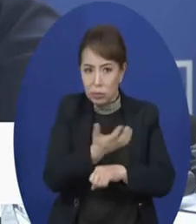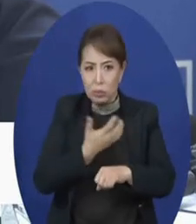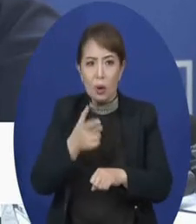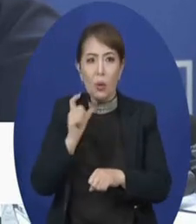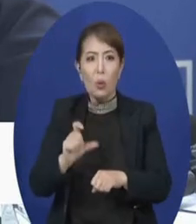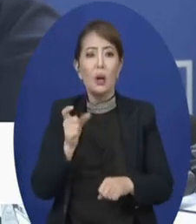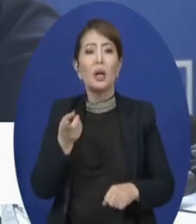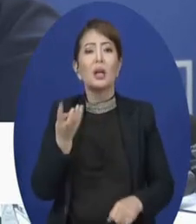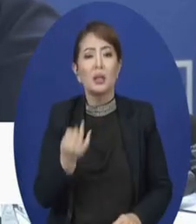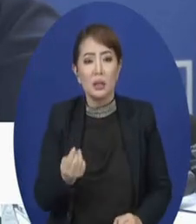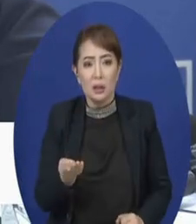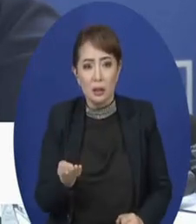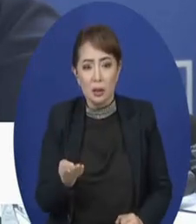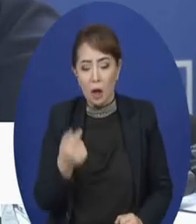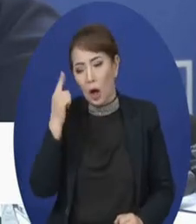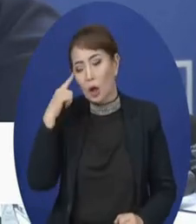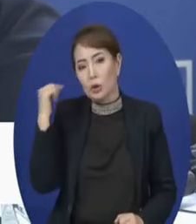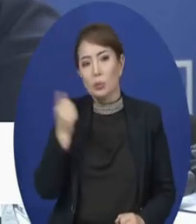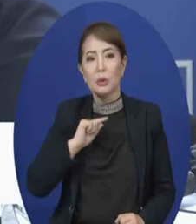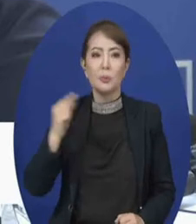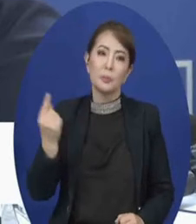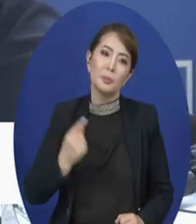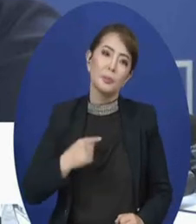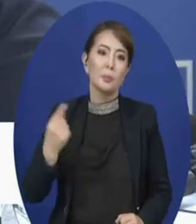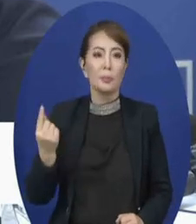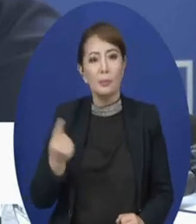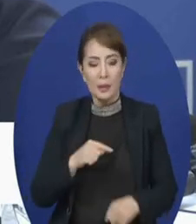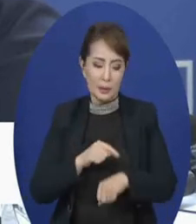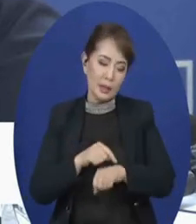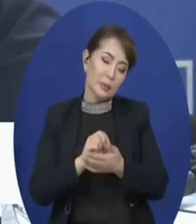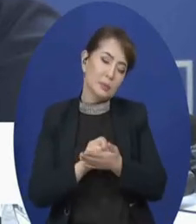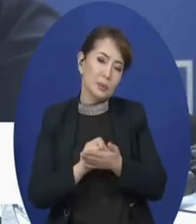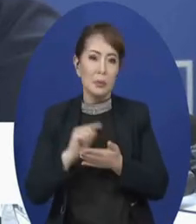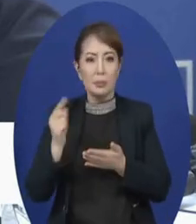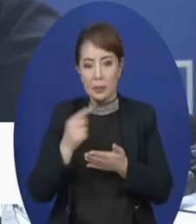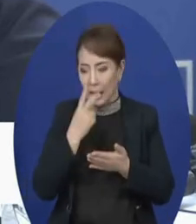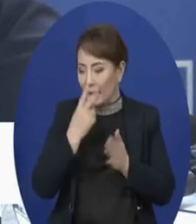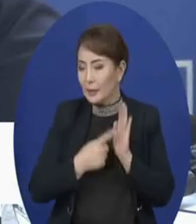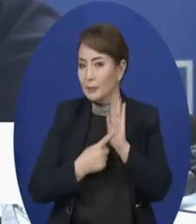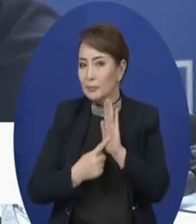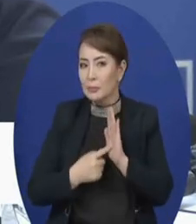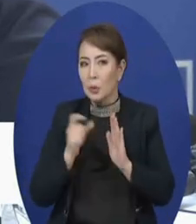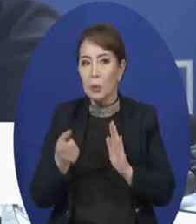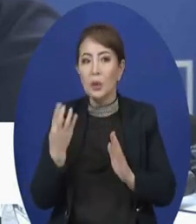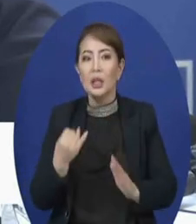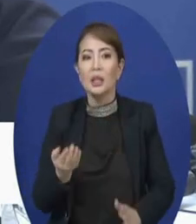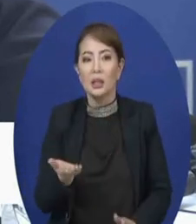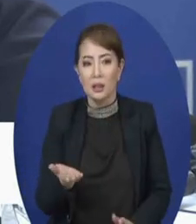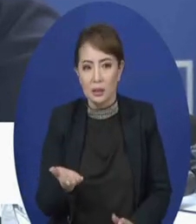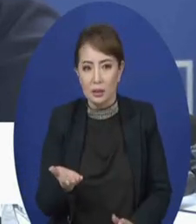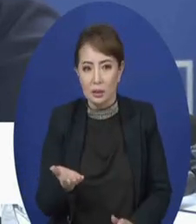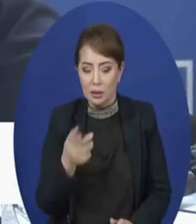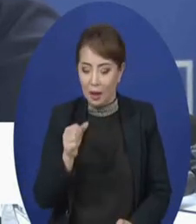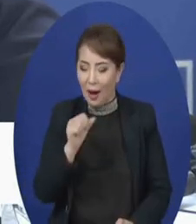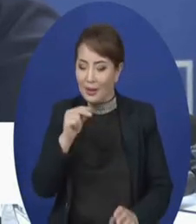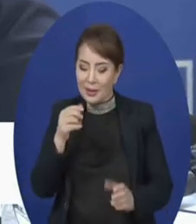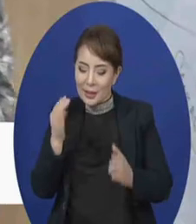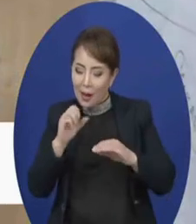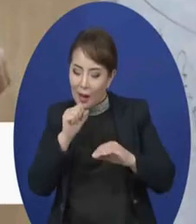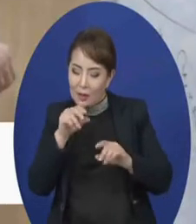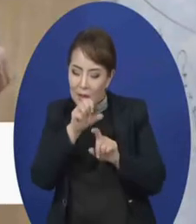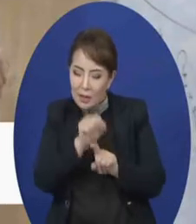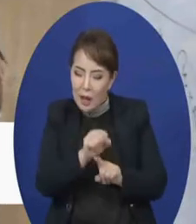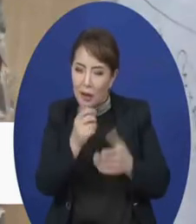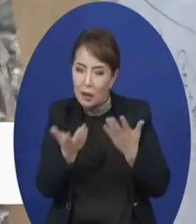хүн хэд байна. Өдөр тутам ирээд цагаа бүртгүүлээд харагдаад өнгөрч байгаа хүн хэн байна? Энэ ачааллыг тооцох